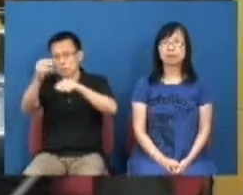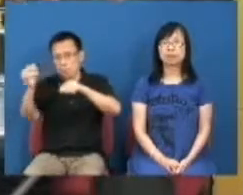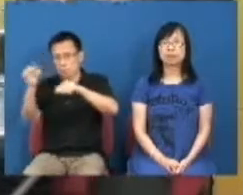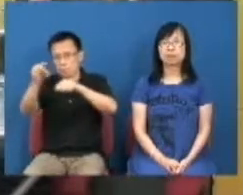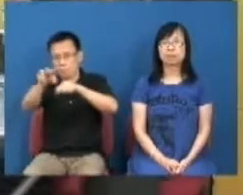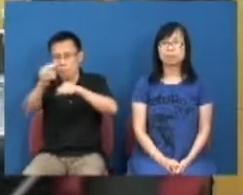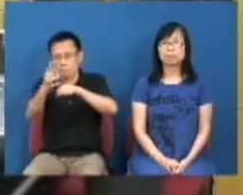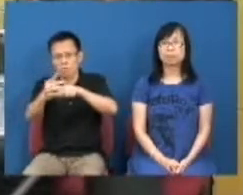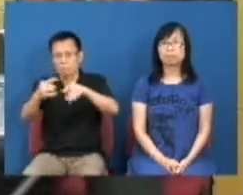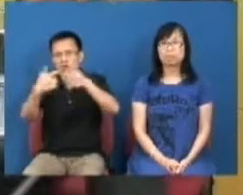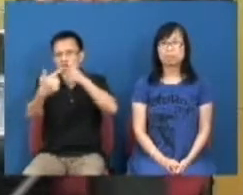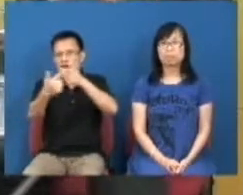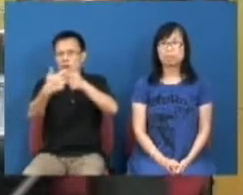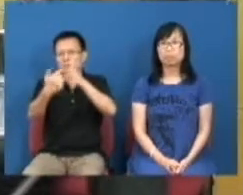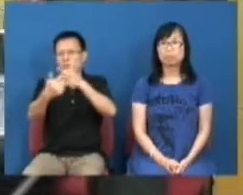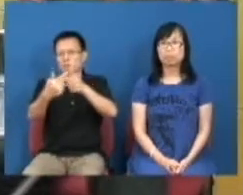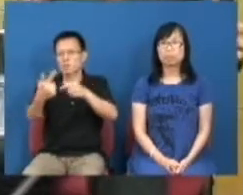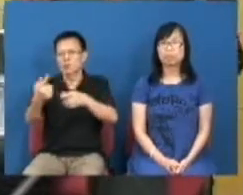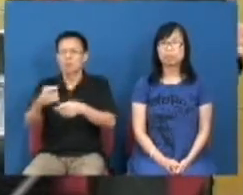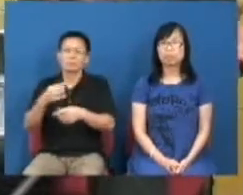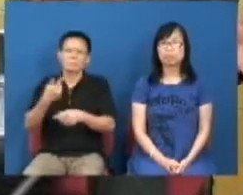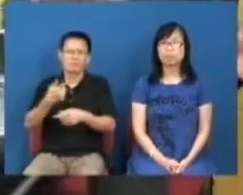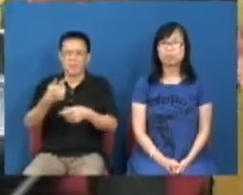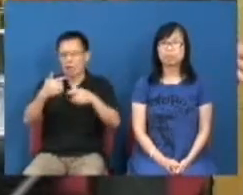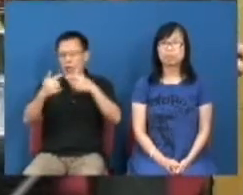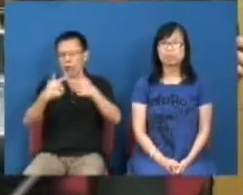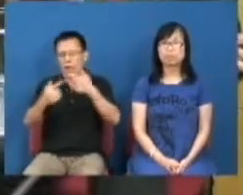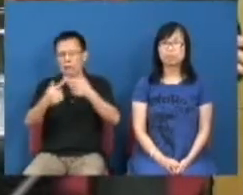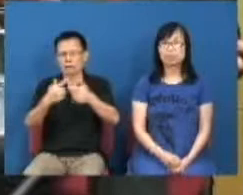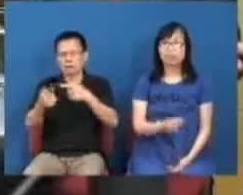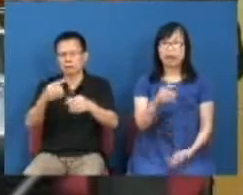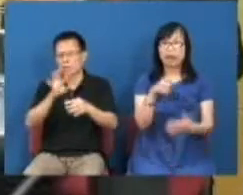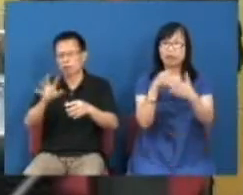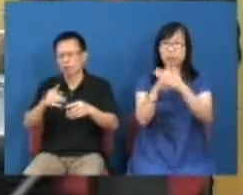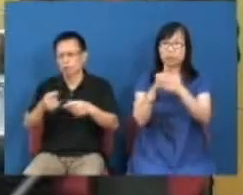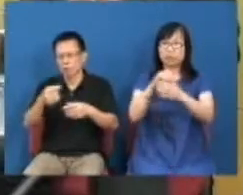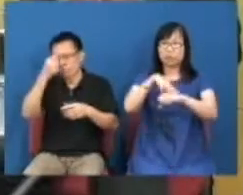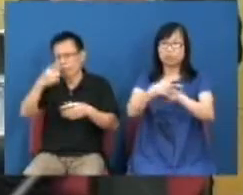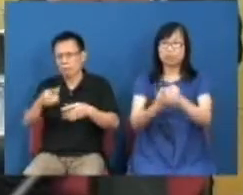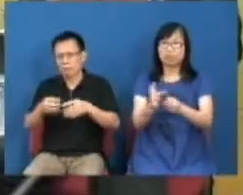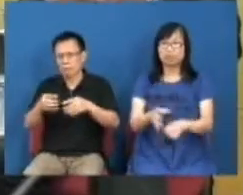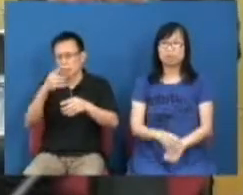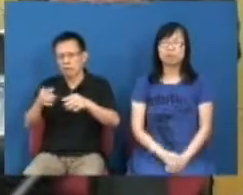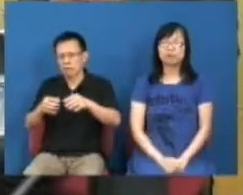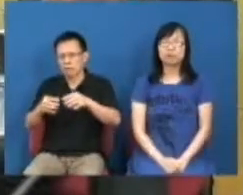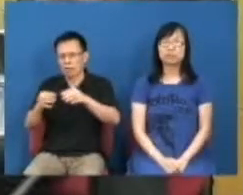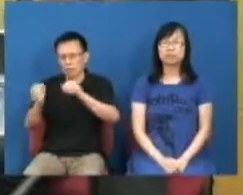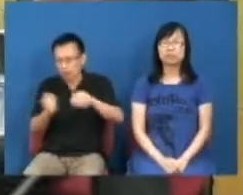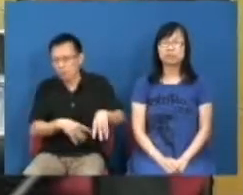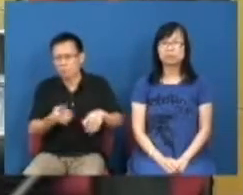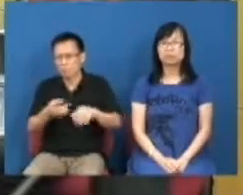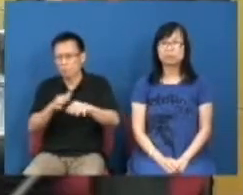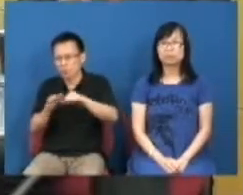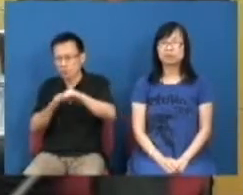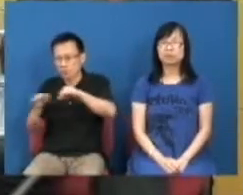都唔知為乜嘢嗌交，咁我心諗行開啦，你唔好阻住後面先啦， 阻住個地球， 阻住地球轉 移動啦。 咁